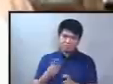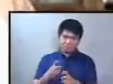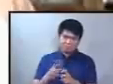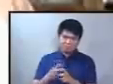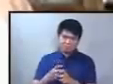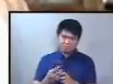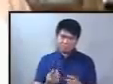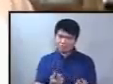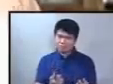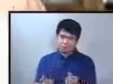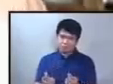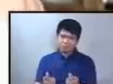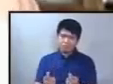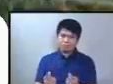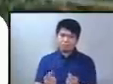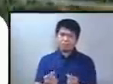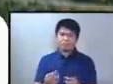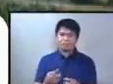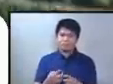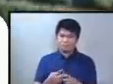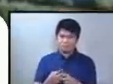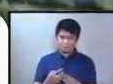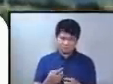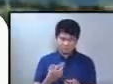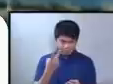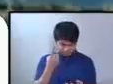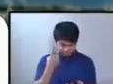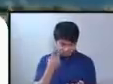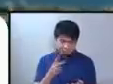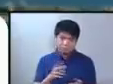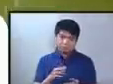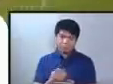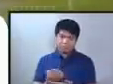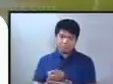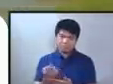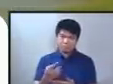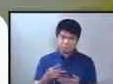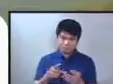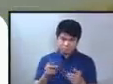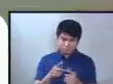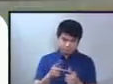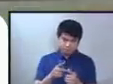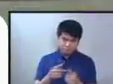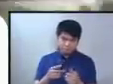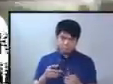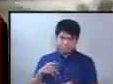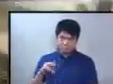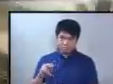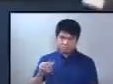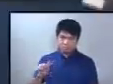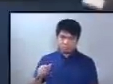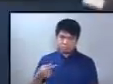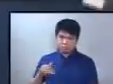at hindi mo pa ma-justify yung cost. Magiging priority naman ang mga sumusunod na proyekto, ang Panay-Guimaras-Negros